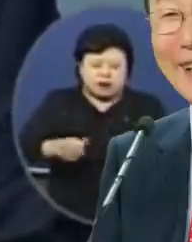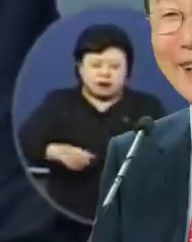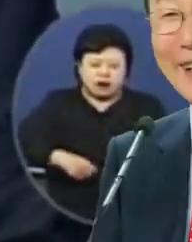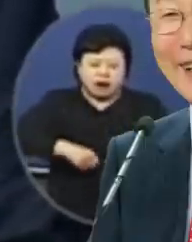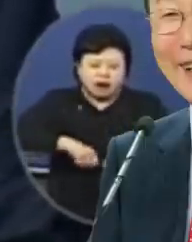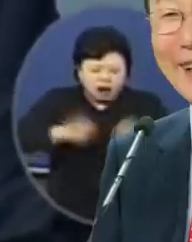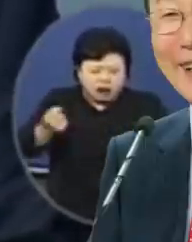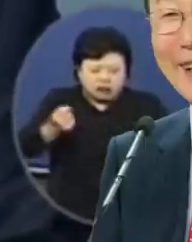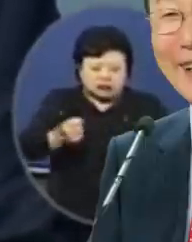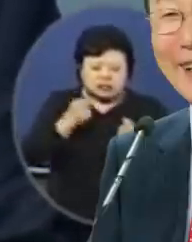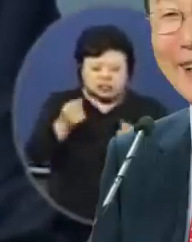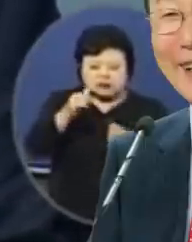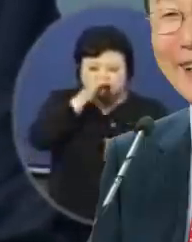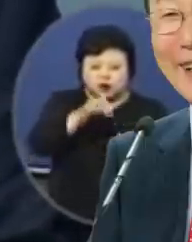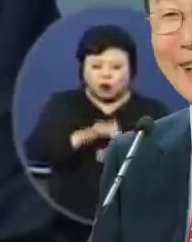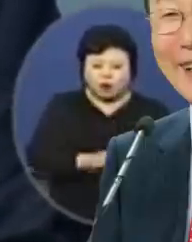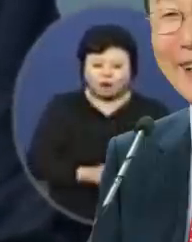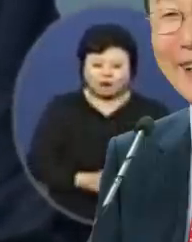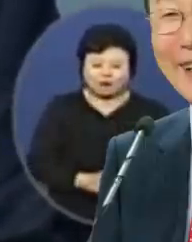힘이 있습니다.